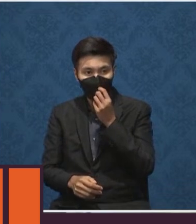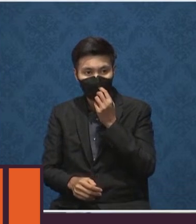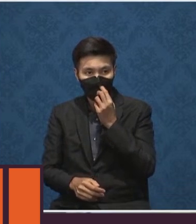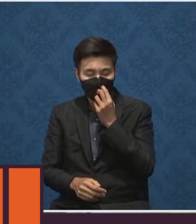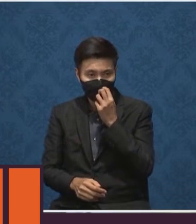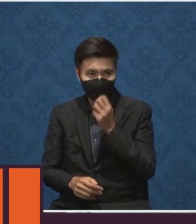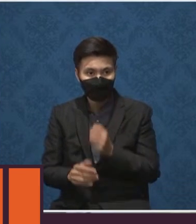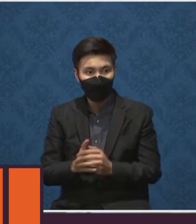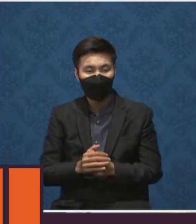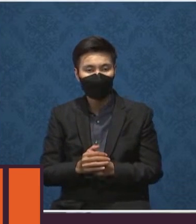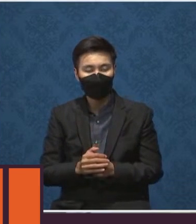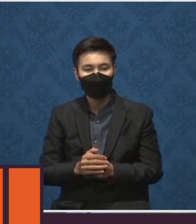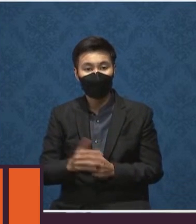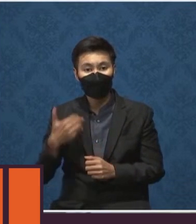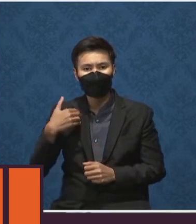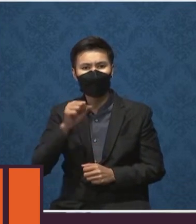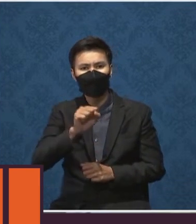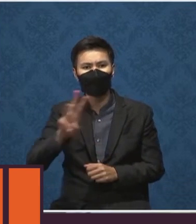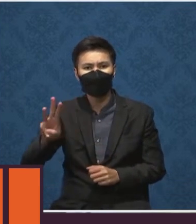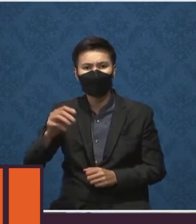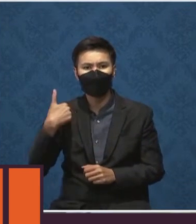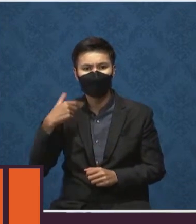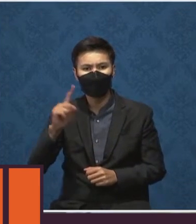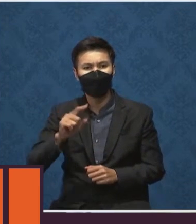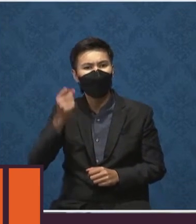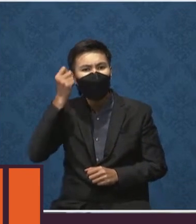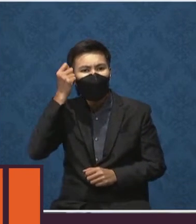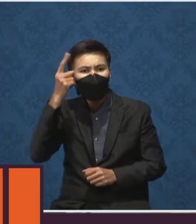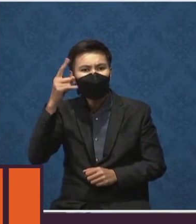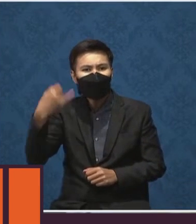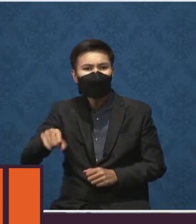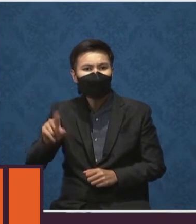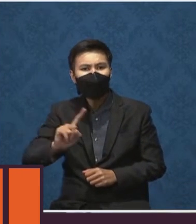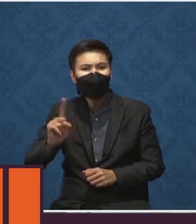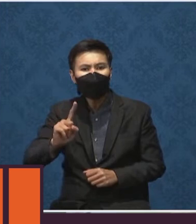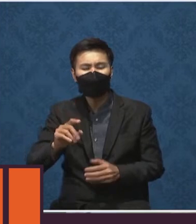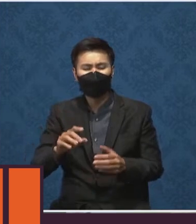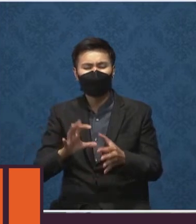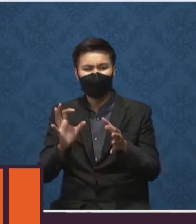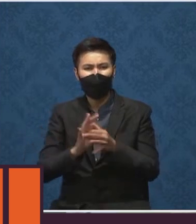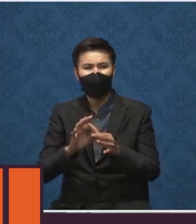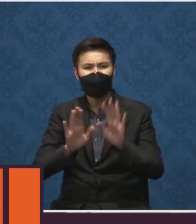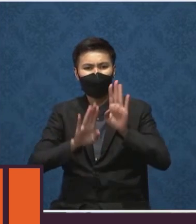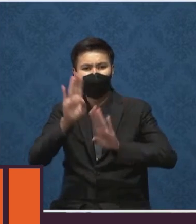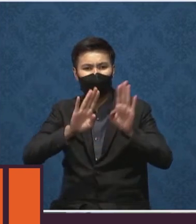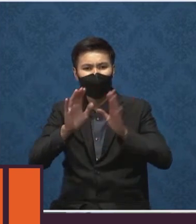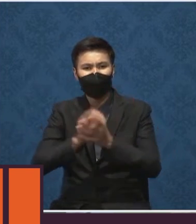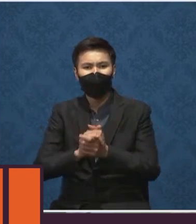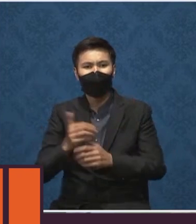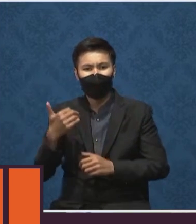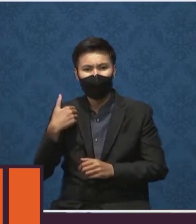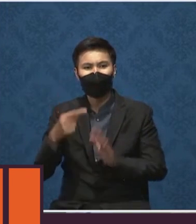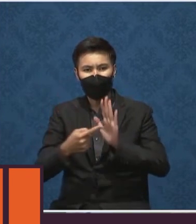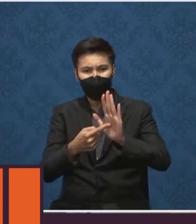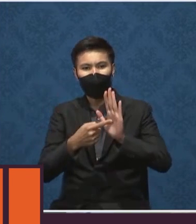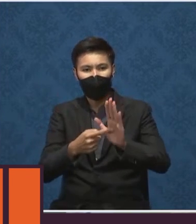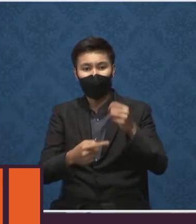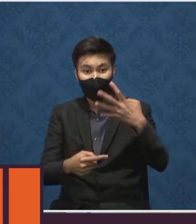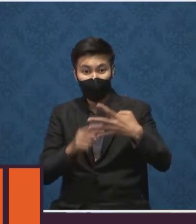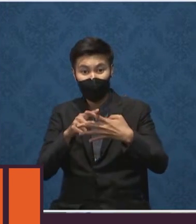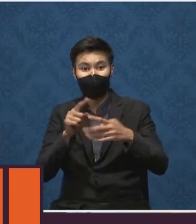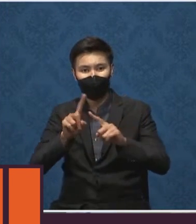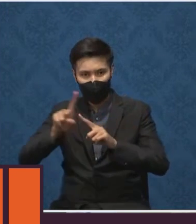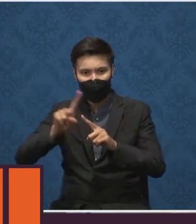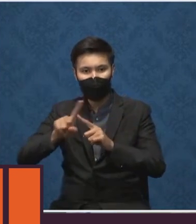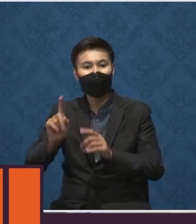ว่สมาชิก วทธิภ บางคนอาจจะมความขรใทคล้าเครื่อนเกี่ยวกับปาดิปะไผมยตอย่างแค่ 4 ตวอย่างเทานั้น ไปสตอยางท 1 ในสไ